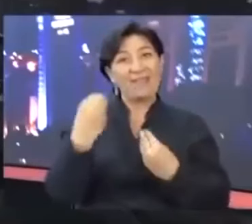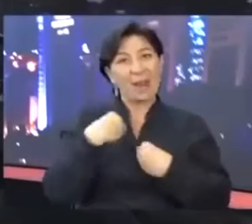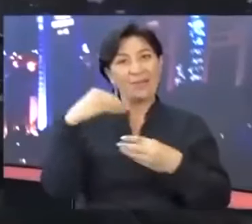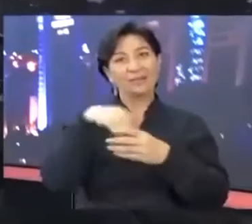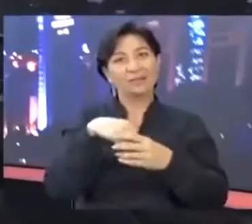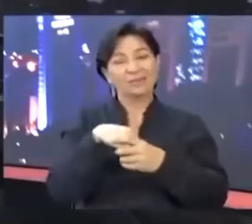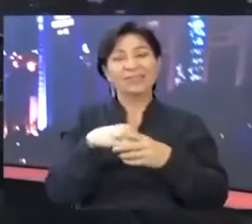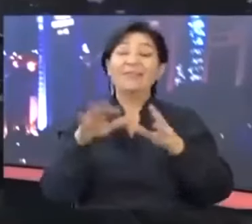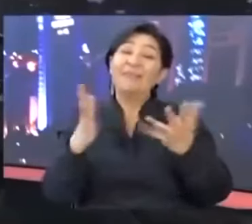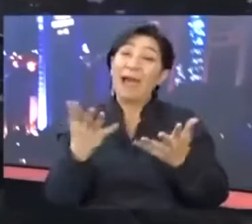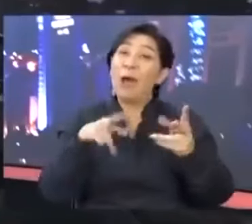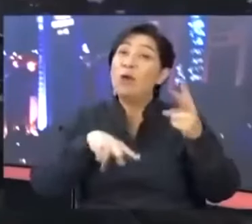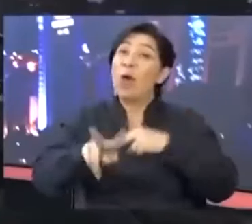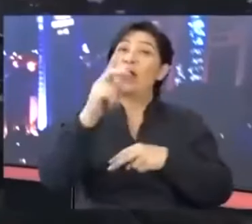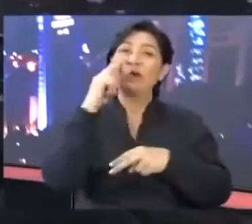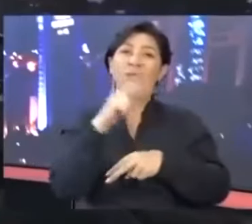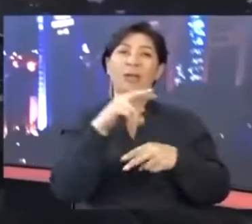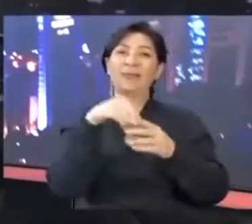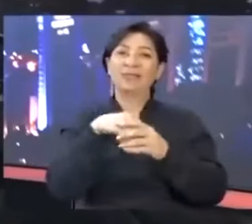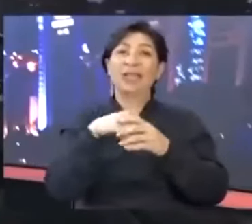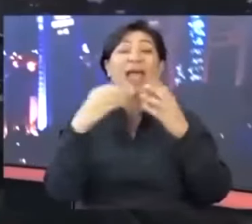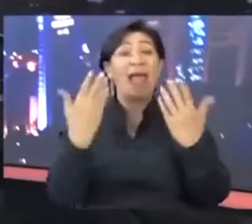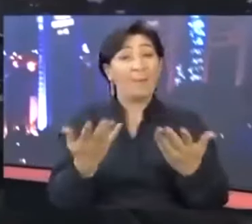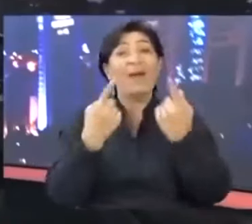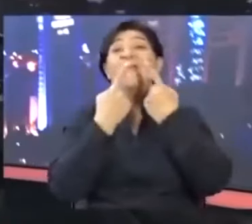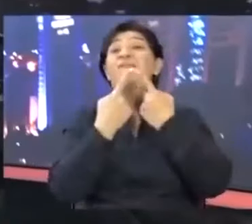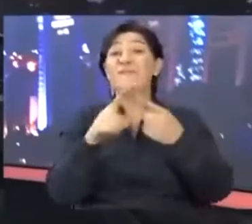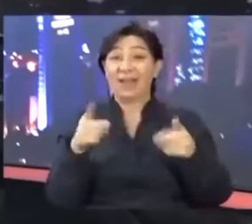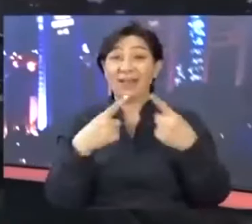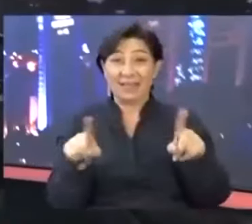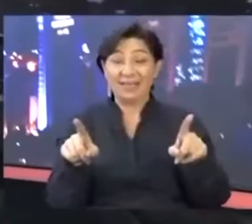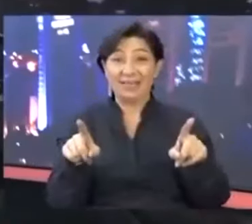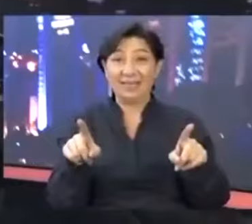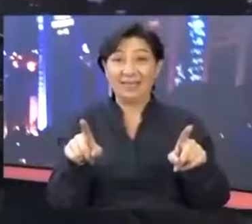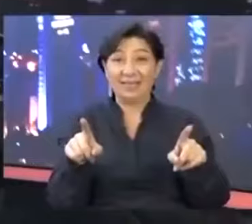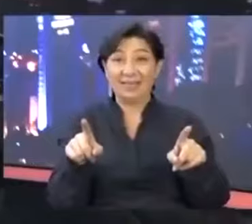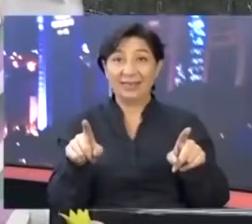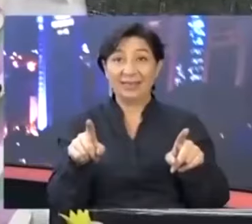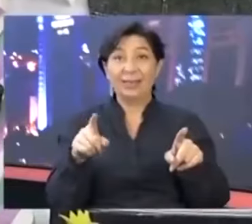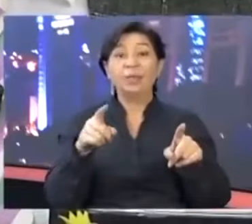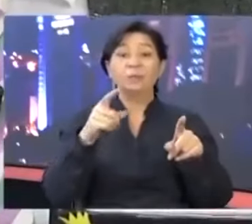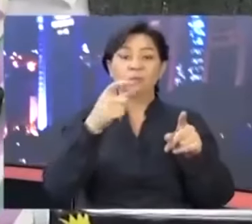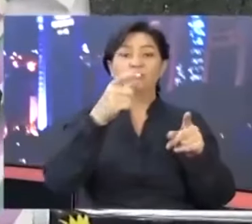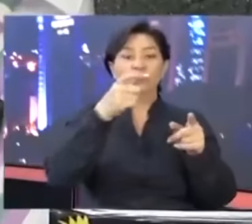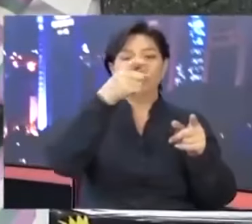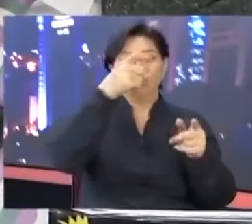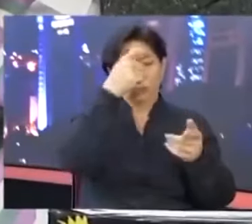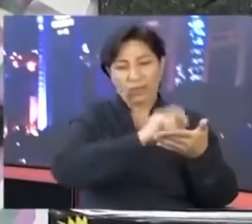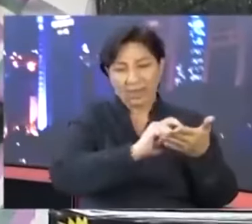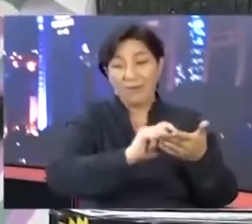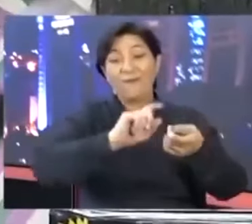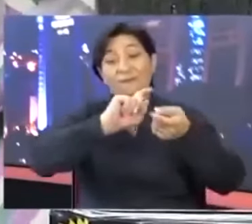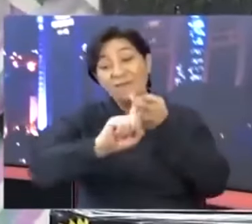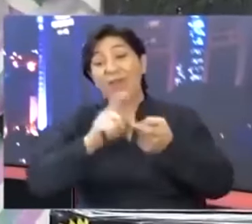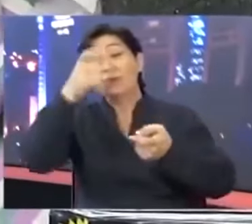açısından ya da yönlendirmek açısından hem farklı Eee meyal ve tefsirleri edinerek